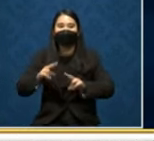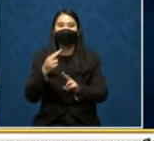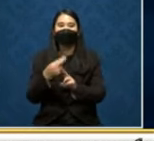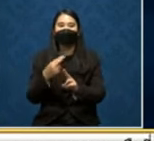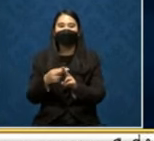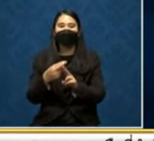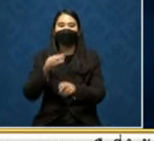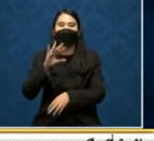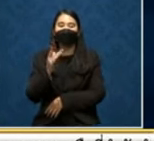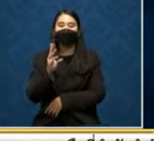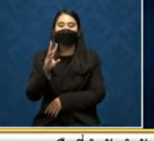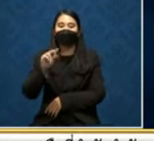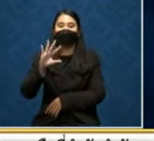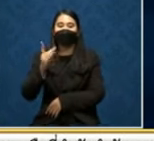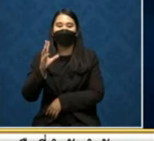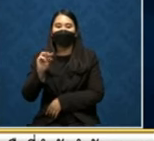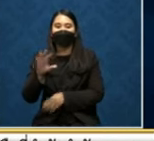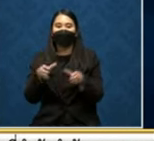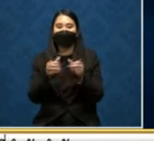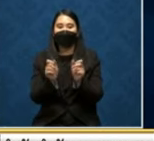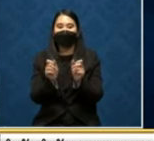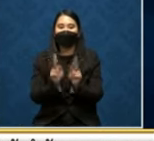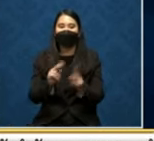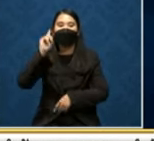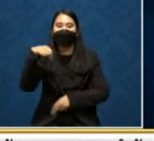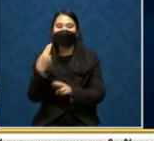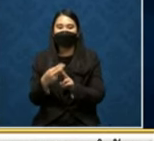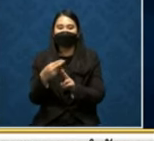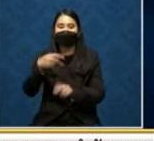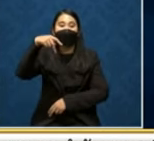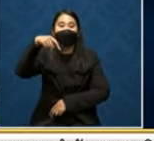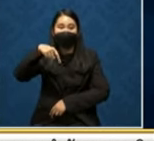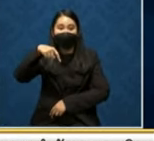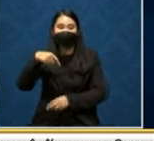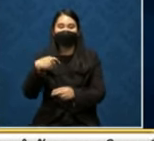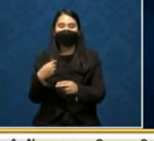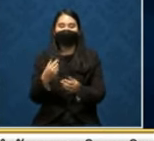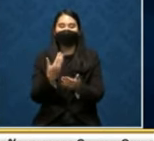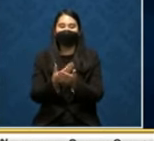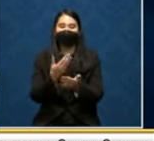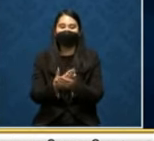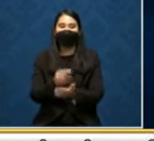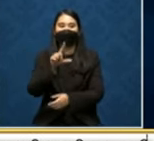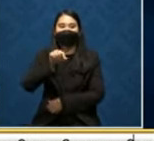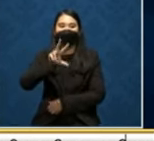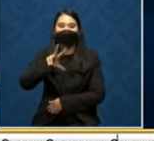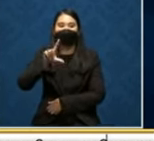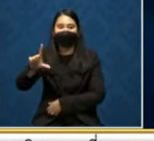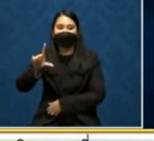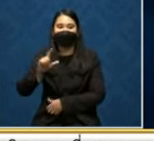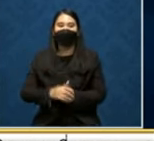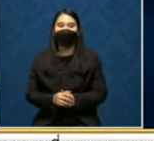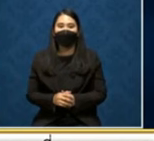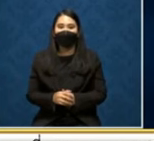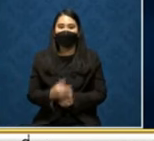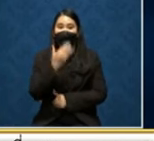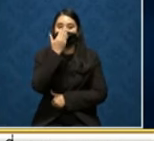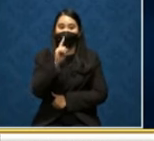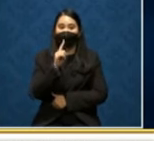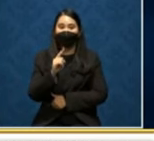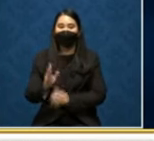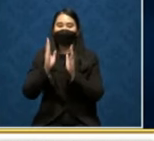มีกรรมการหุ้นส่วนก็คือนางสาวพ.พานเมื่อสักครู่เขียนเช็ค 3ใบมูลค่า 23ล้านบาทเพื่อที่จะ